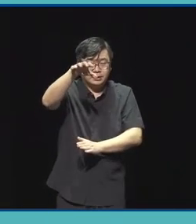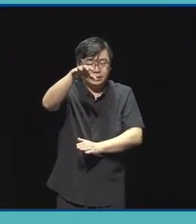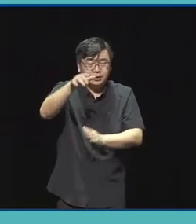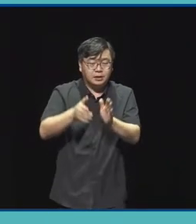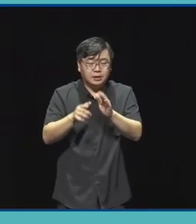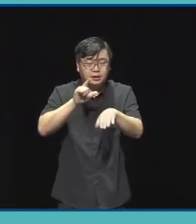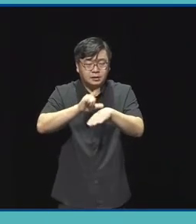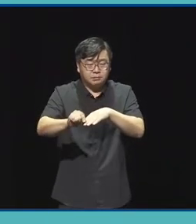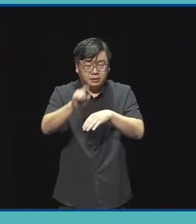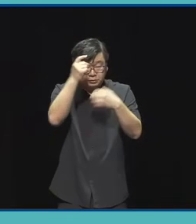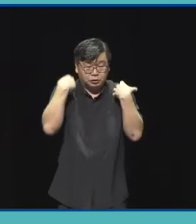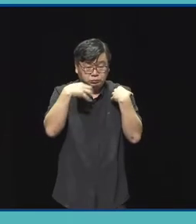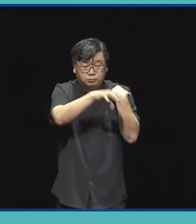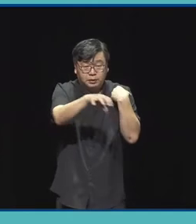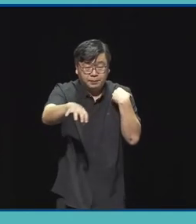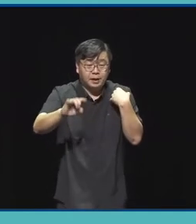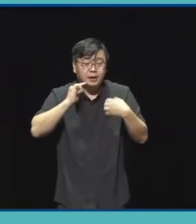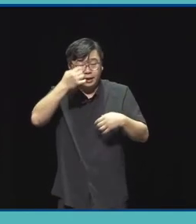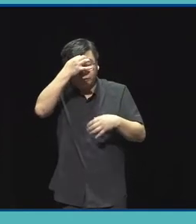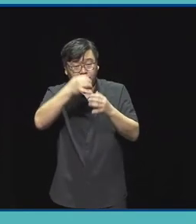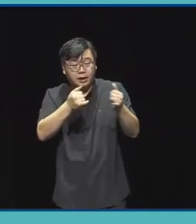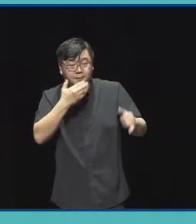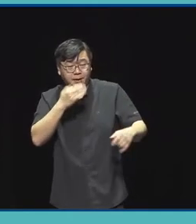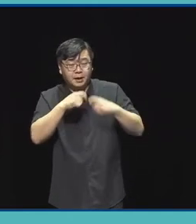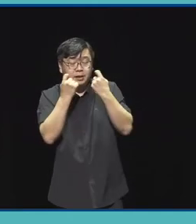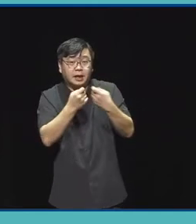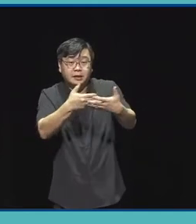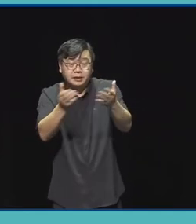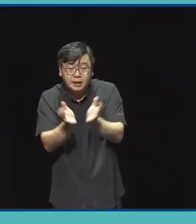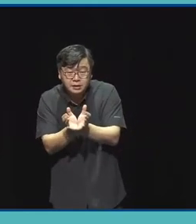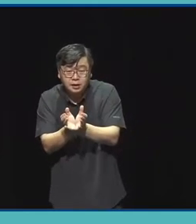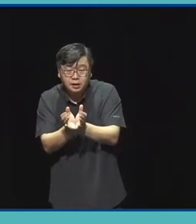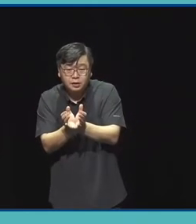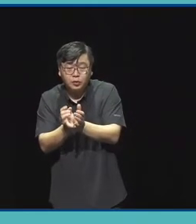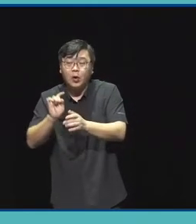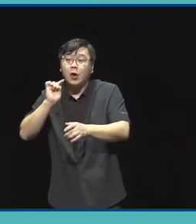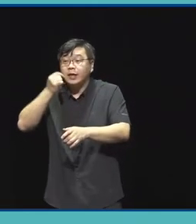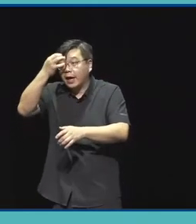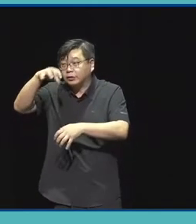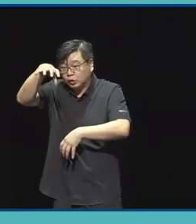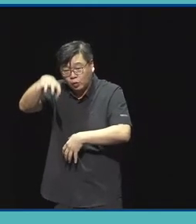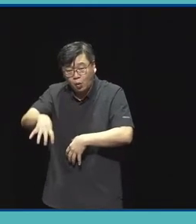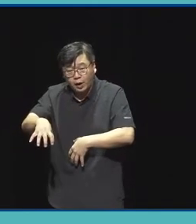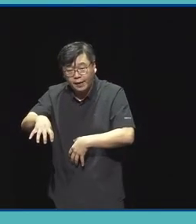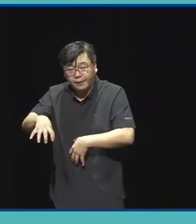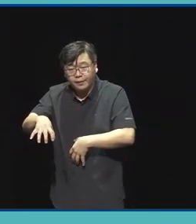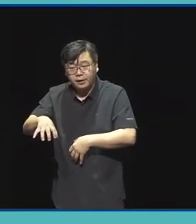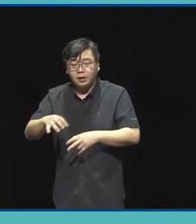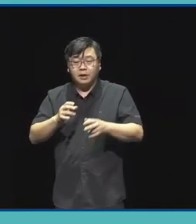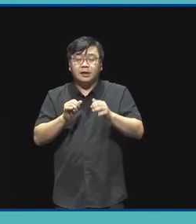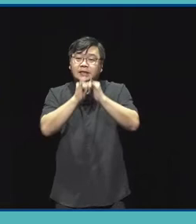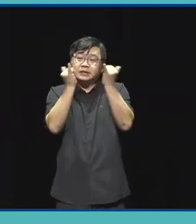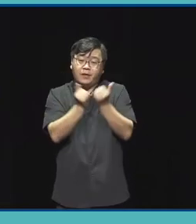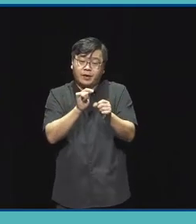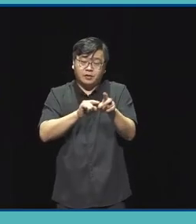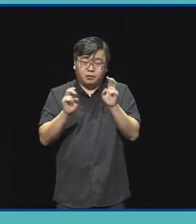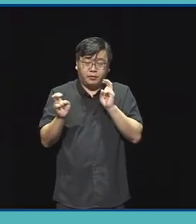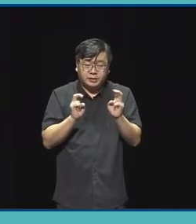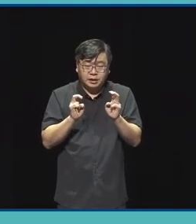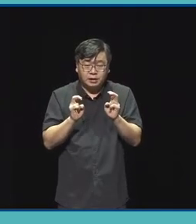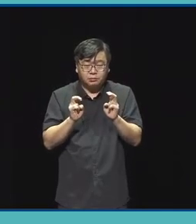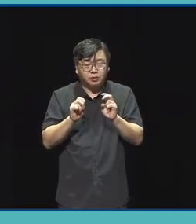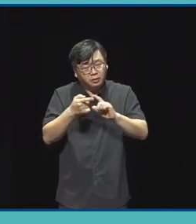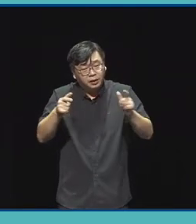예술공간 사회적기업 소셜벤처 협동조합 등 다양하게 있으며 지원 규모는 한 1000만원